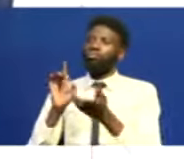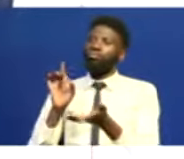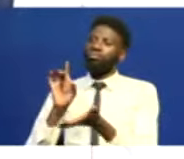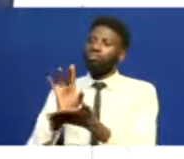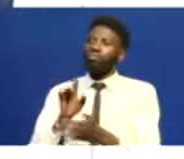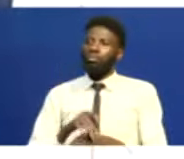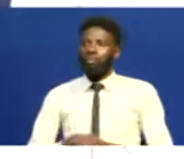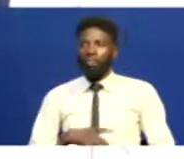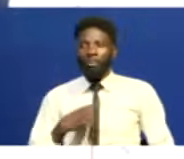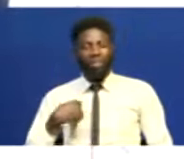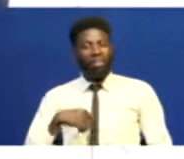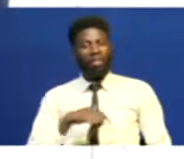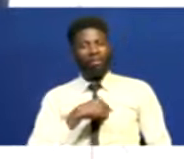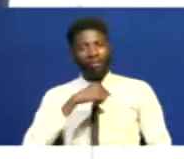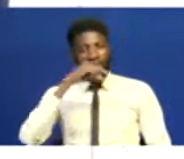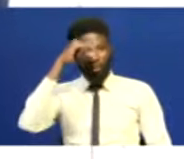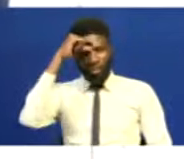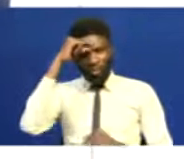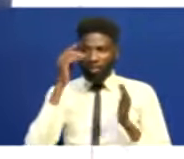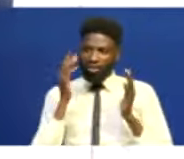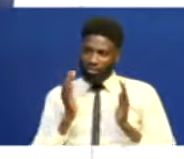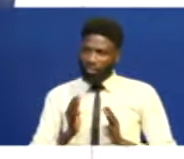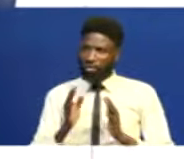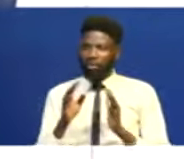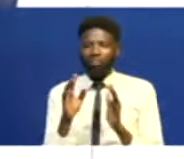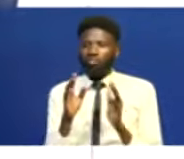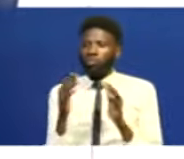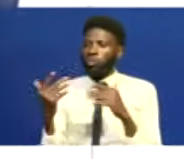gavana kwa ajili ya kuonana.